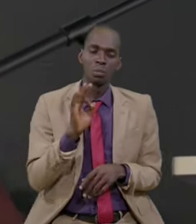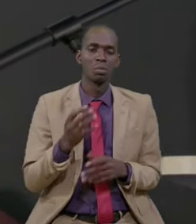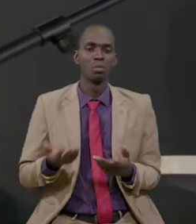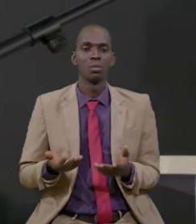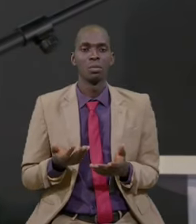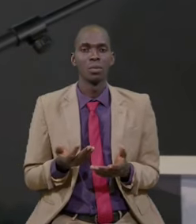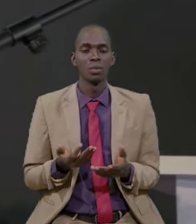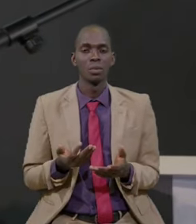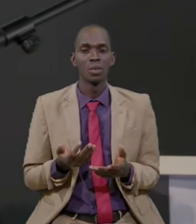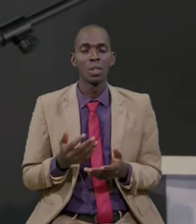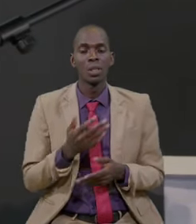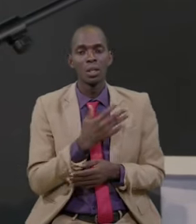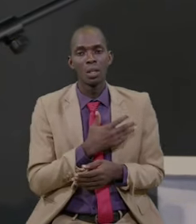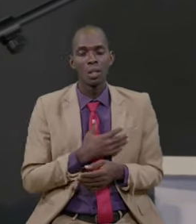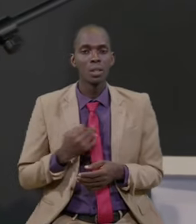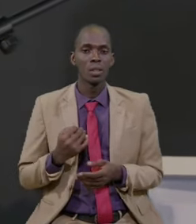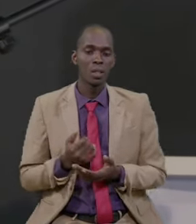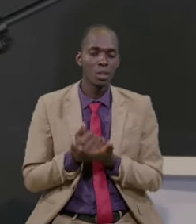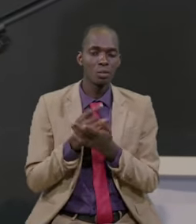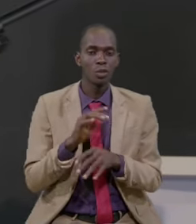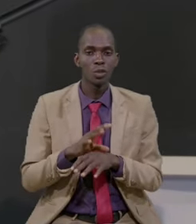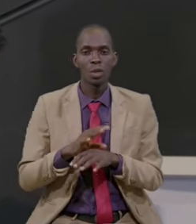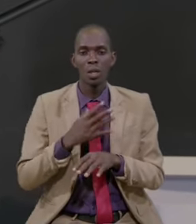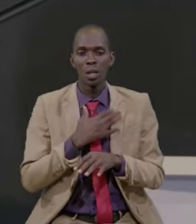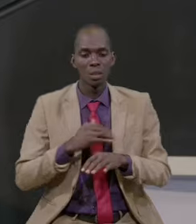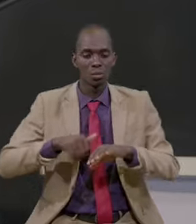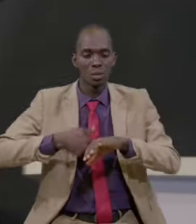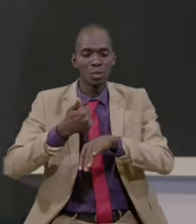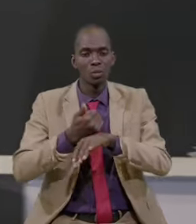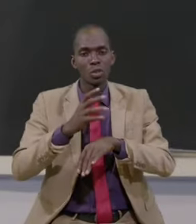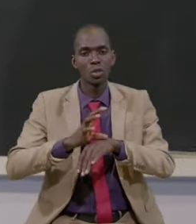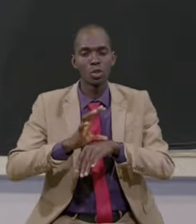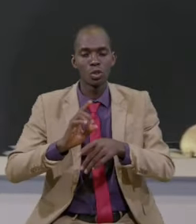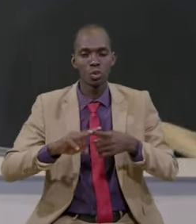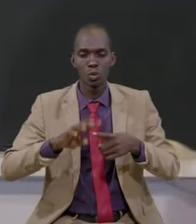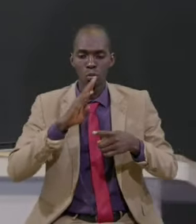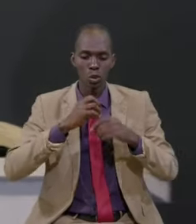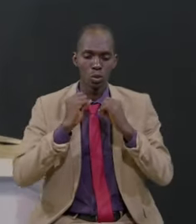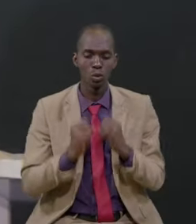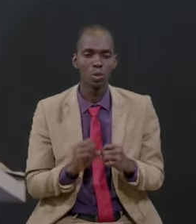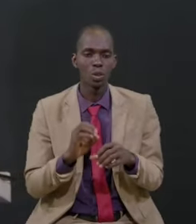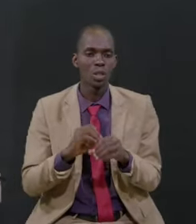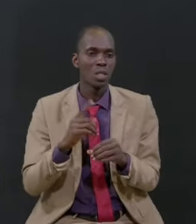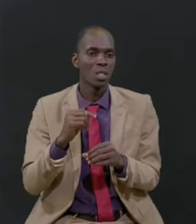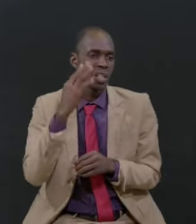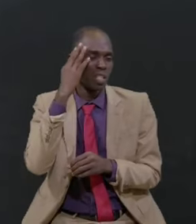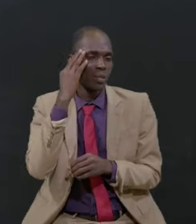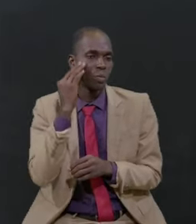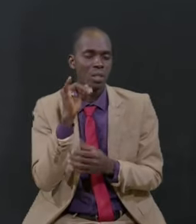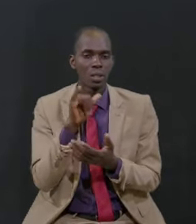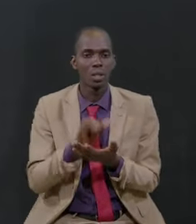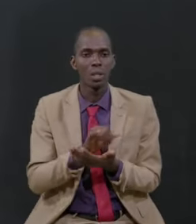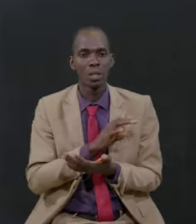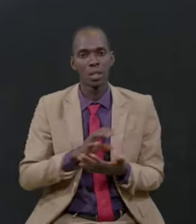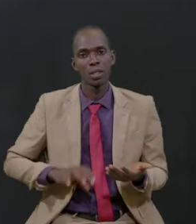l'Église et stabilisons-les dans l'expérience que Christ a pourvue par sa